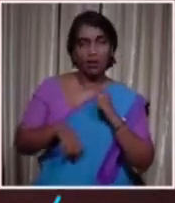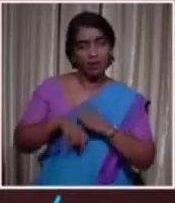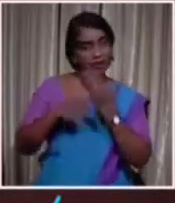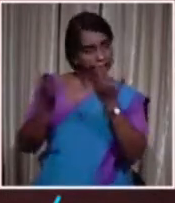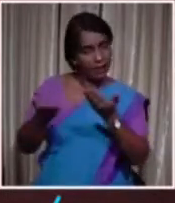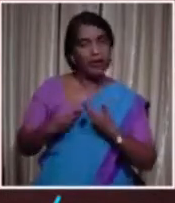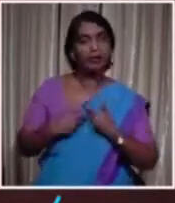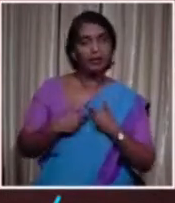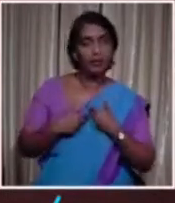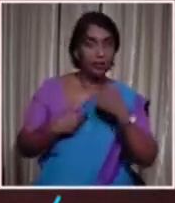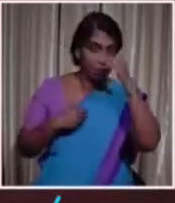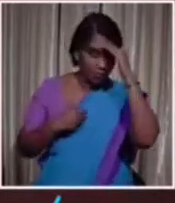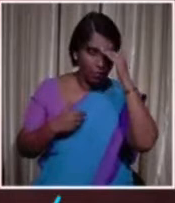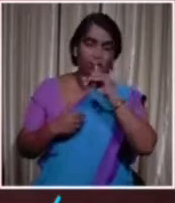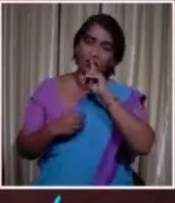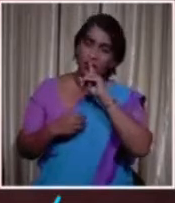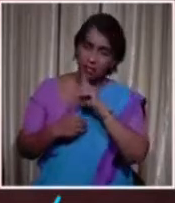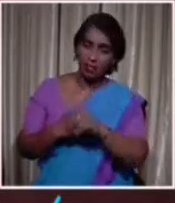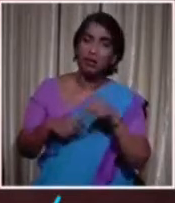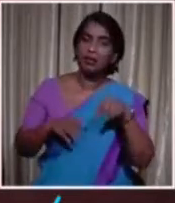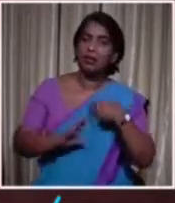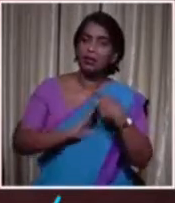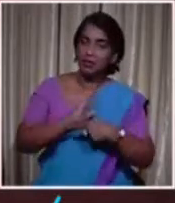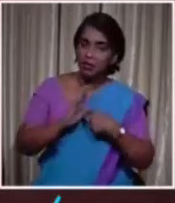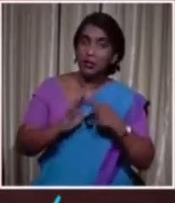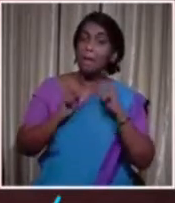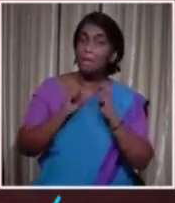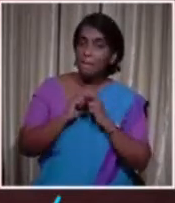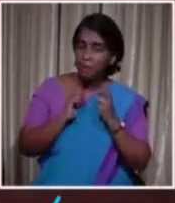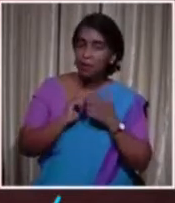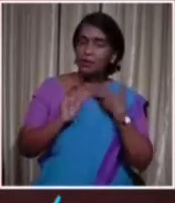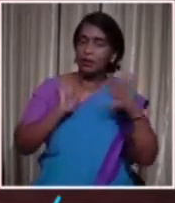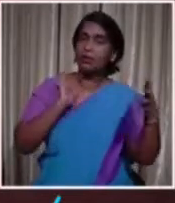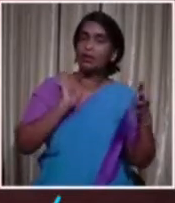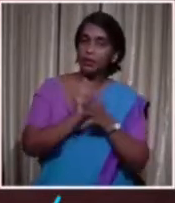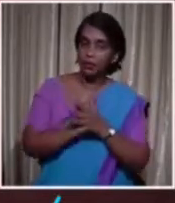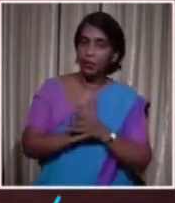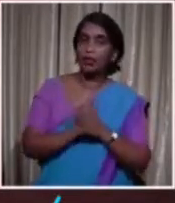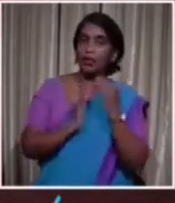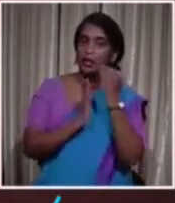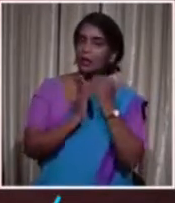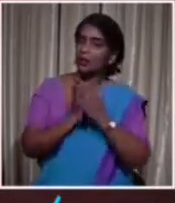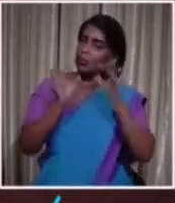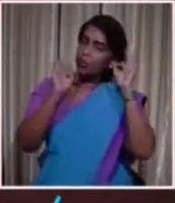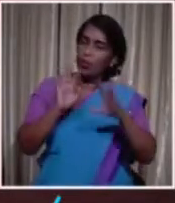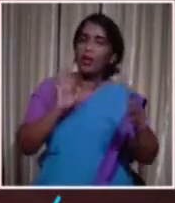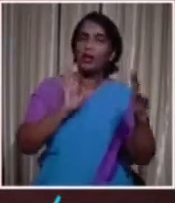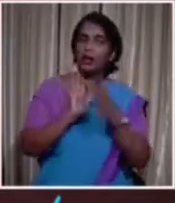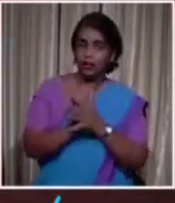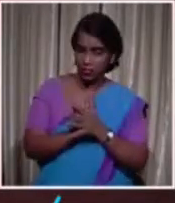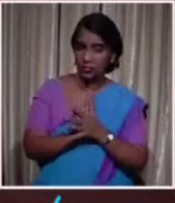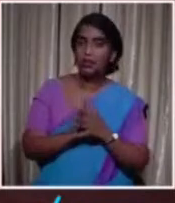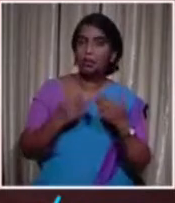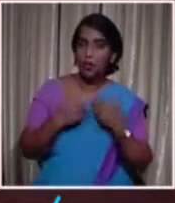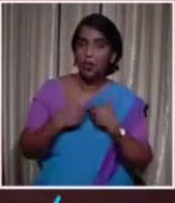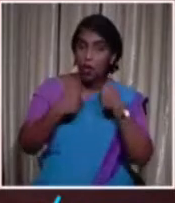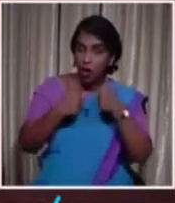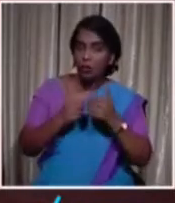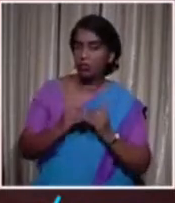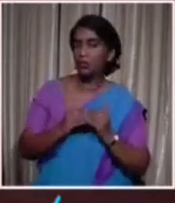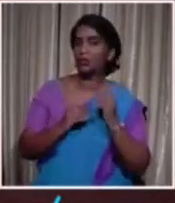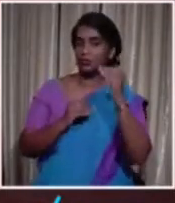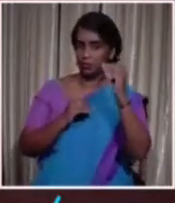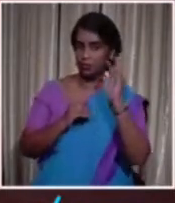තියෙනවා ඔබතුමාලගේ නායකයට කියලා. මේ රටේ මේ ප්‍රශ්න වෙනුවෙන් එකතු වෙන්න කොන්දේසි විරේතව එකතු වෙන්න. දැන් අපි හොඳ දැනකට ඇවිත්